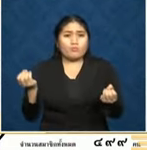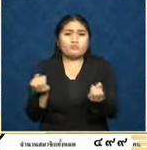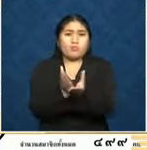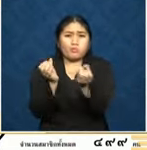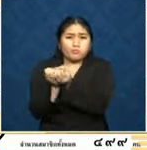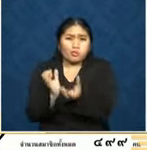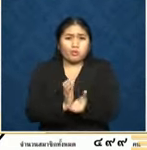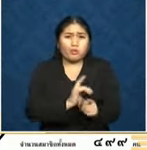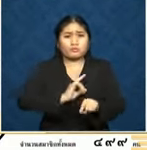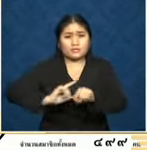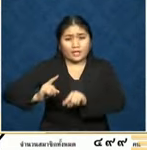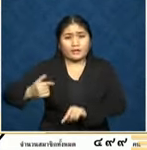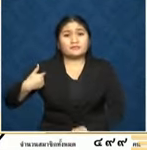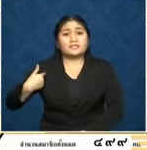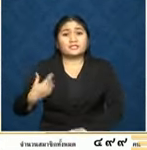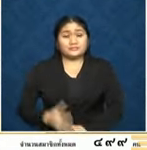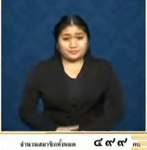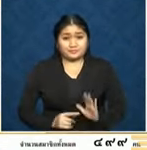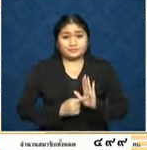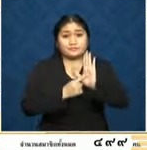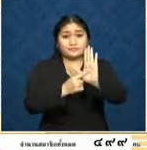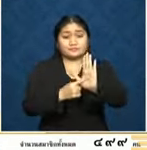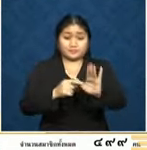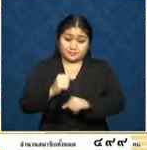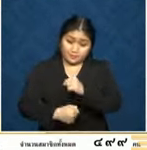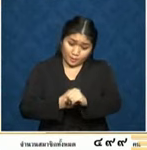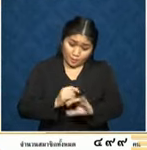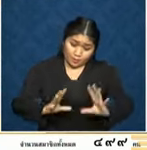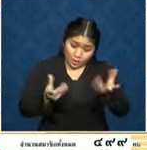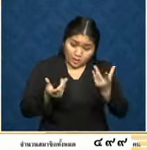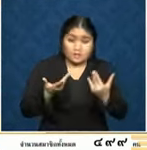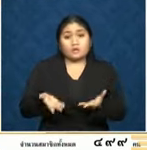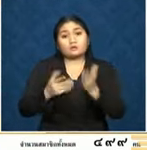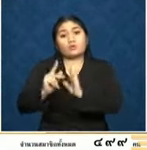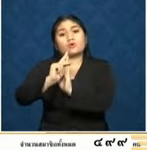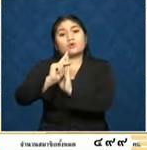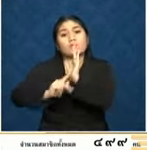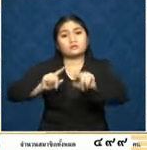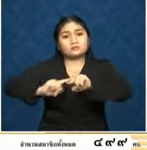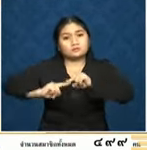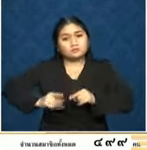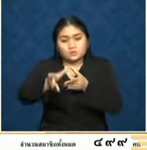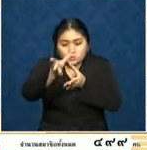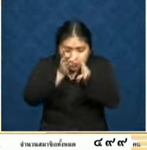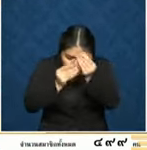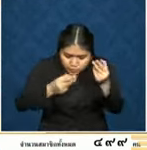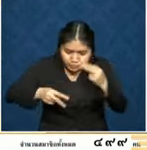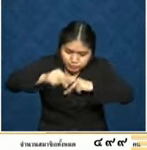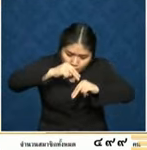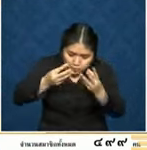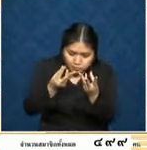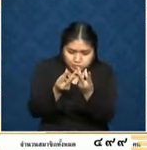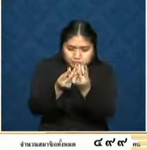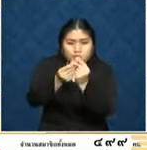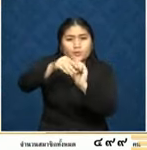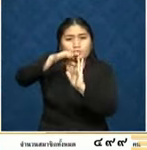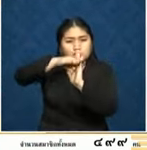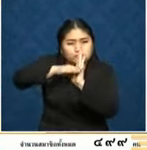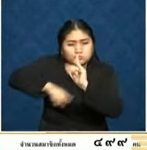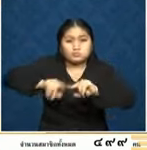ลายๆเรื่องนะครับเช่นในเรื่องเกษียณหรือเรื่องกฎหมายต่างๆเนี่ยเราต้องศึกษาโดยรอบคอบหรือโดยละเอียดผมถึงว่า